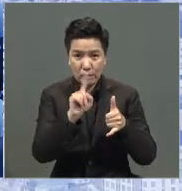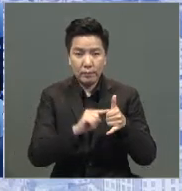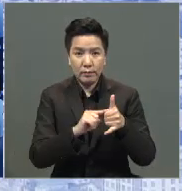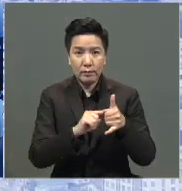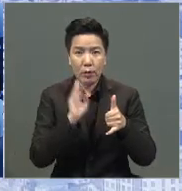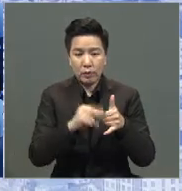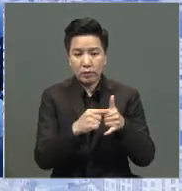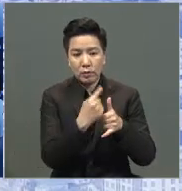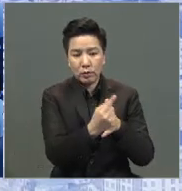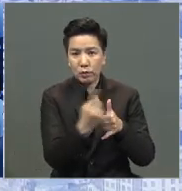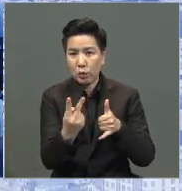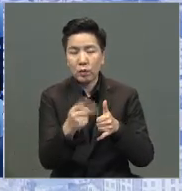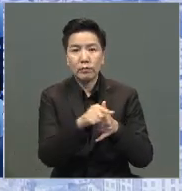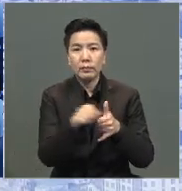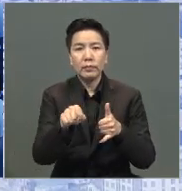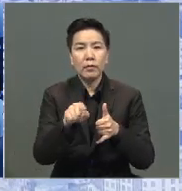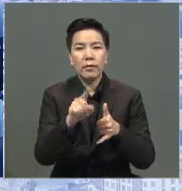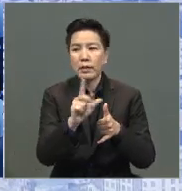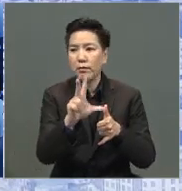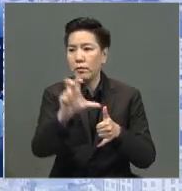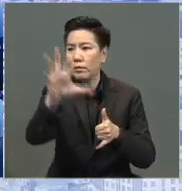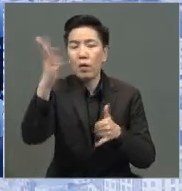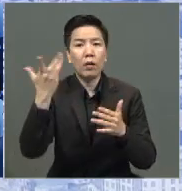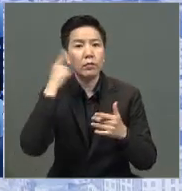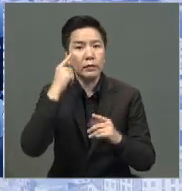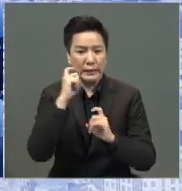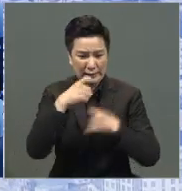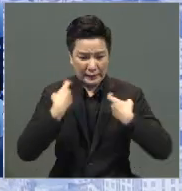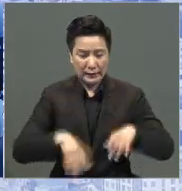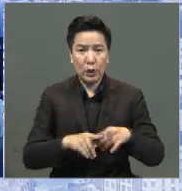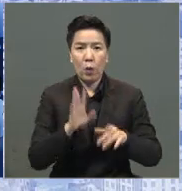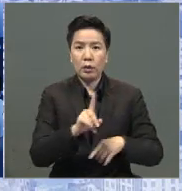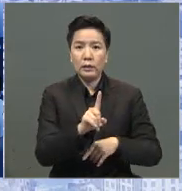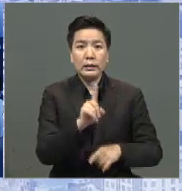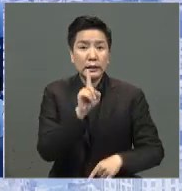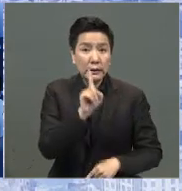แต่เราก็ไม่อยากให้ความเสี่ยงนั้นอย่างที่บอกนะครับเกิดขึ้นมาเพียงแค่คนหนึ่งคนกลายเป็นคนอีก2-3ร้อยคนแล้วก็ไม่รู้ว่าเสี่ยง 1